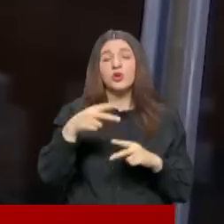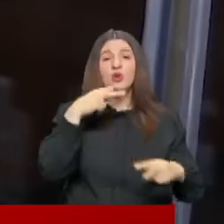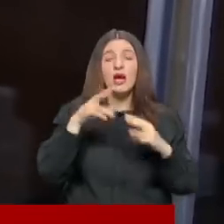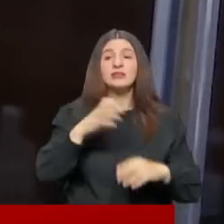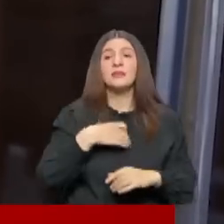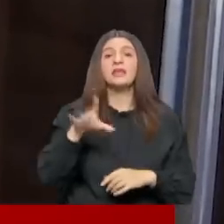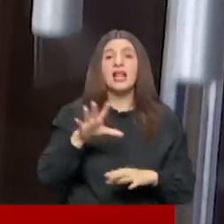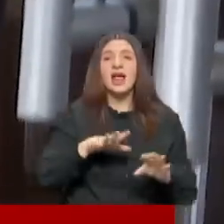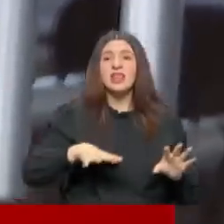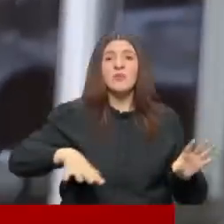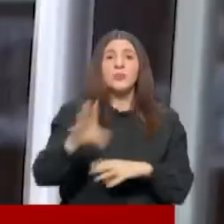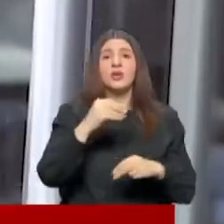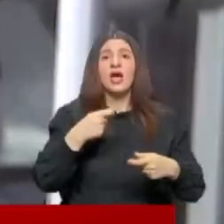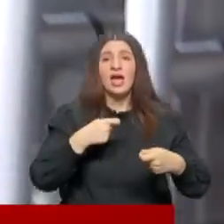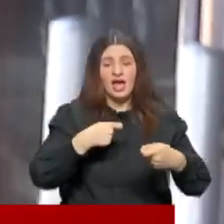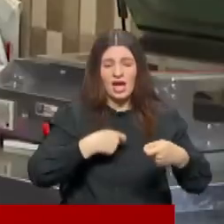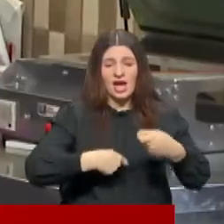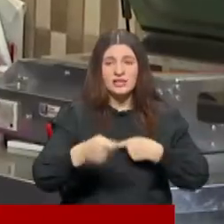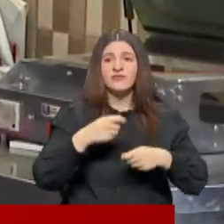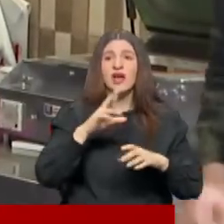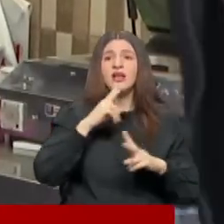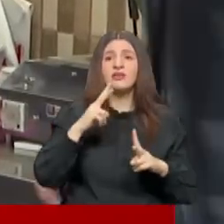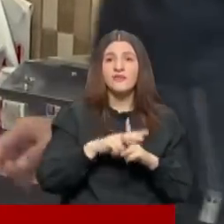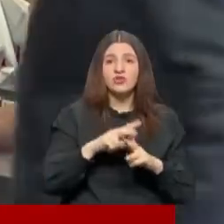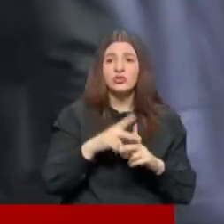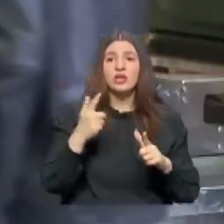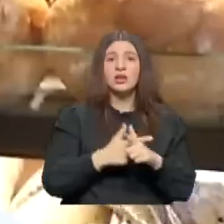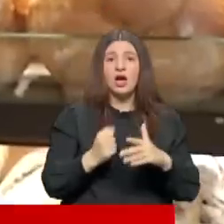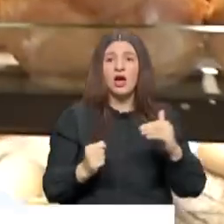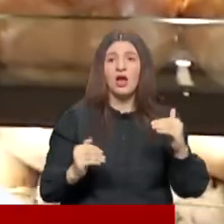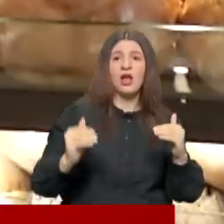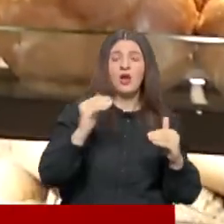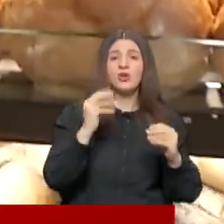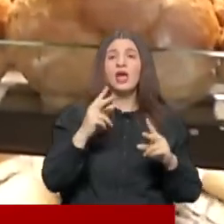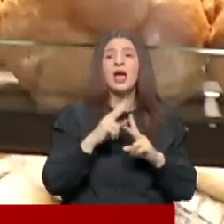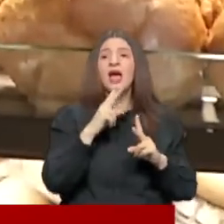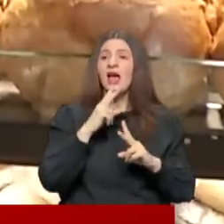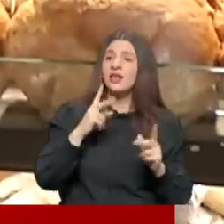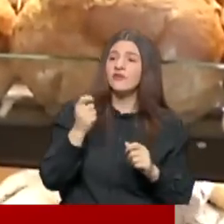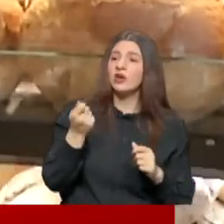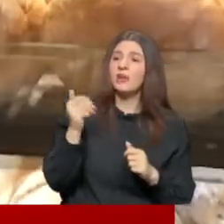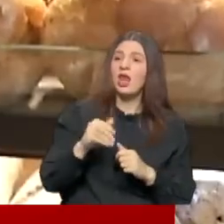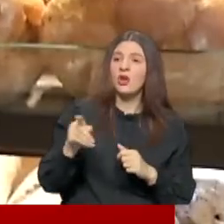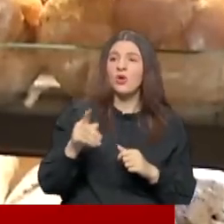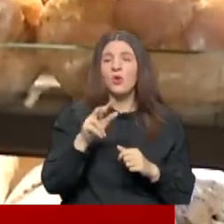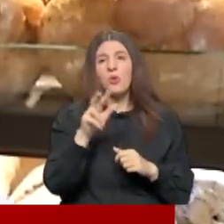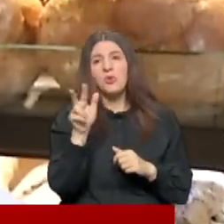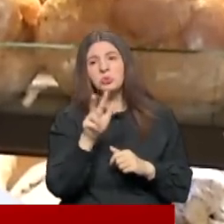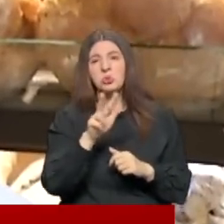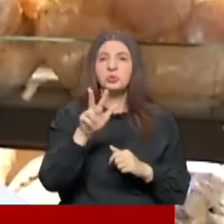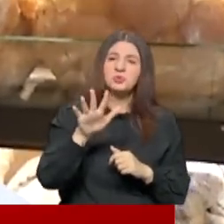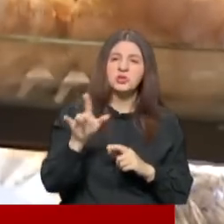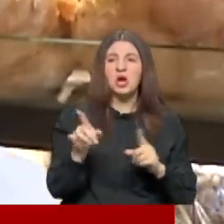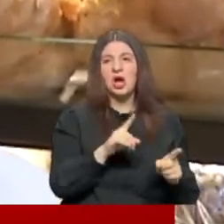sahibinin değil, neredeyse tüm esnafın elektrik faturası kira bedeline ulaştı. Elektrik faturanız ne kadar geliyor? 30 ile